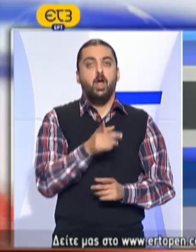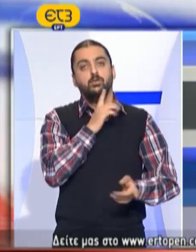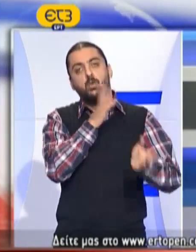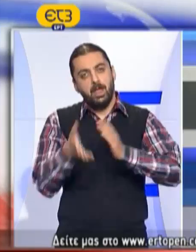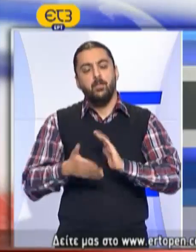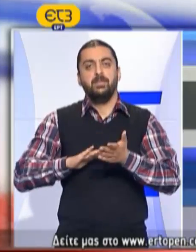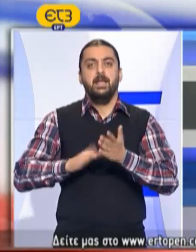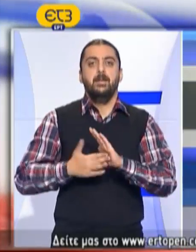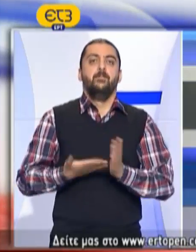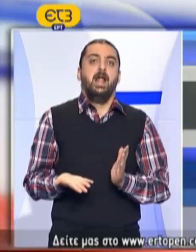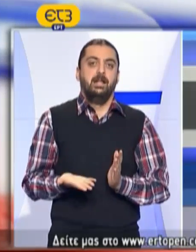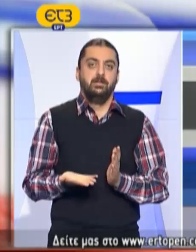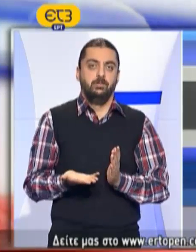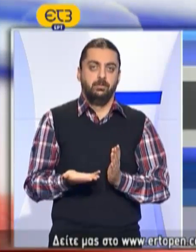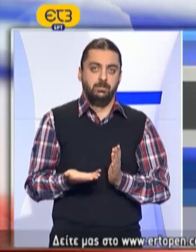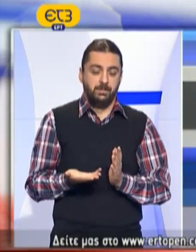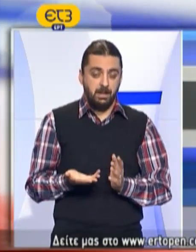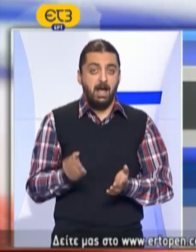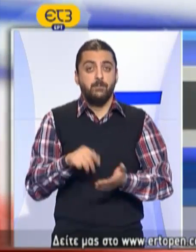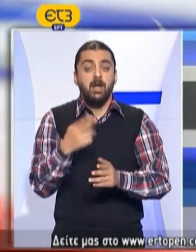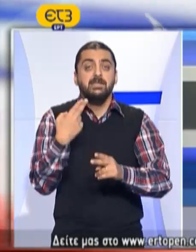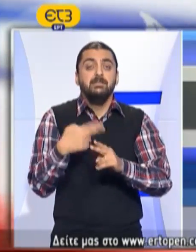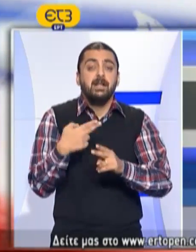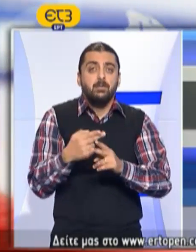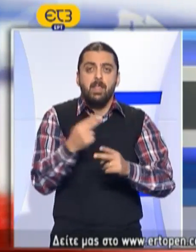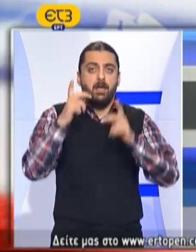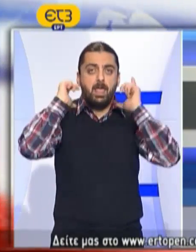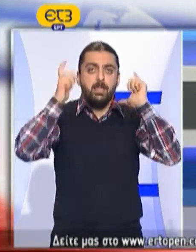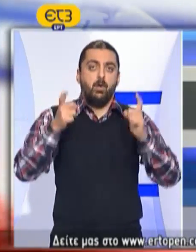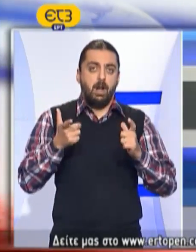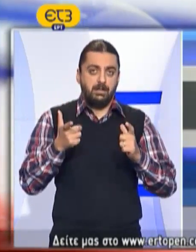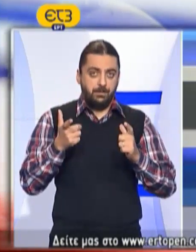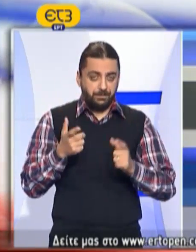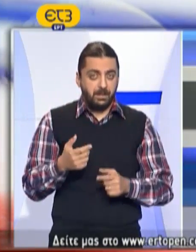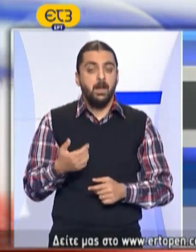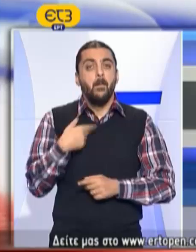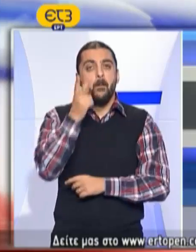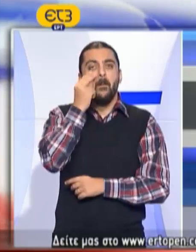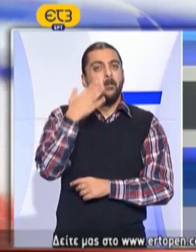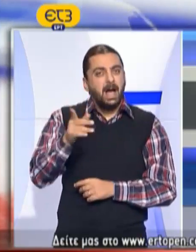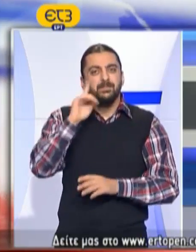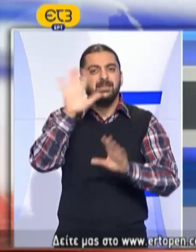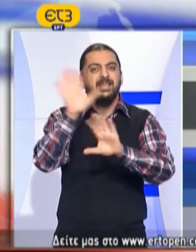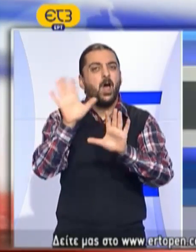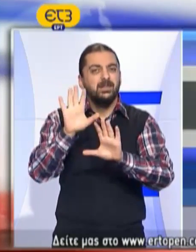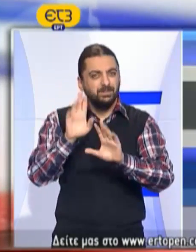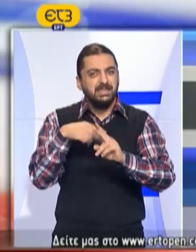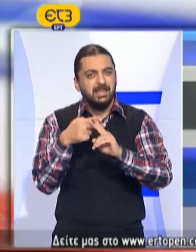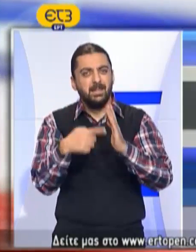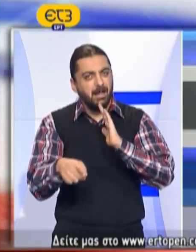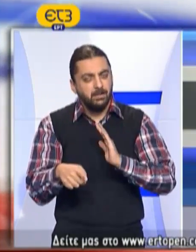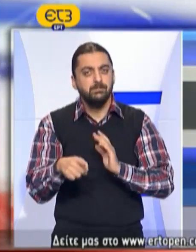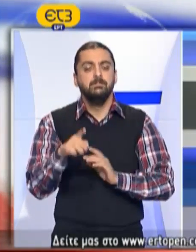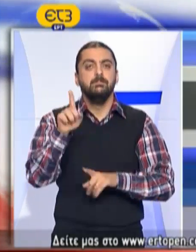ιδιαιτέρως επικίνδυνο για την δημοκρατία. Εξάλλου, υπάρχει, επειδή παρακολούθησε ένα ρεπορτάζ που υπάρχει σε διάφορα ηλεκτρονικά μέσα, έχουν κάνει